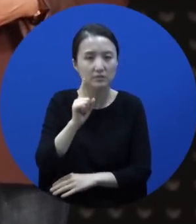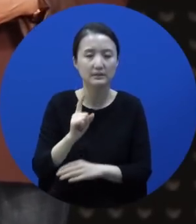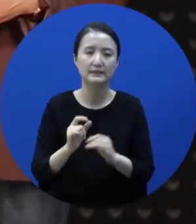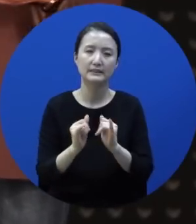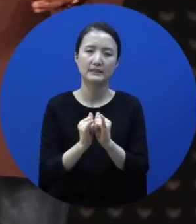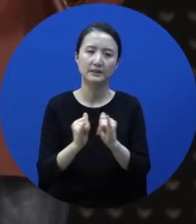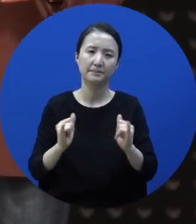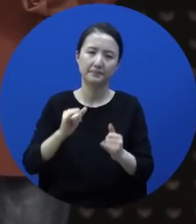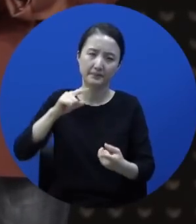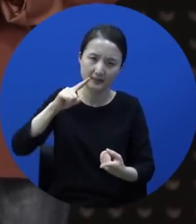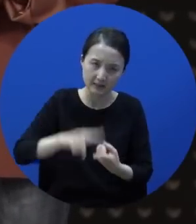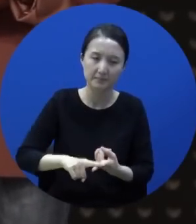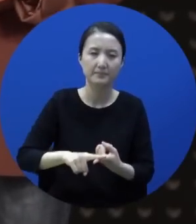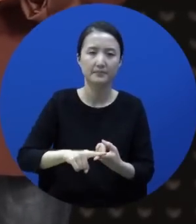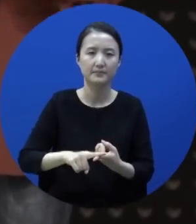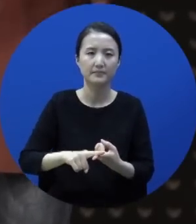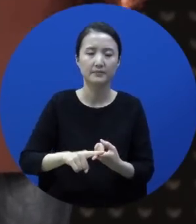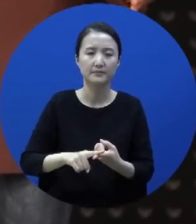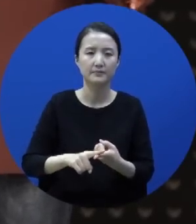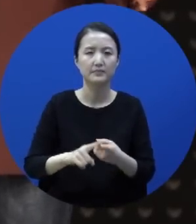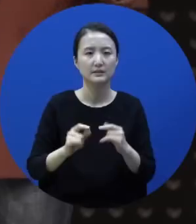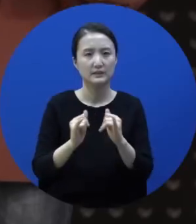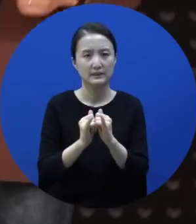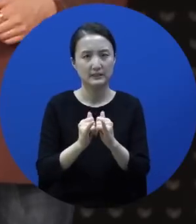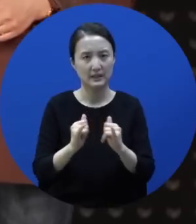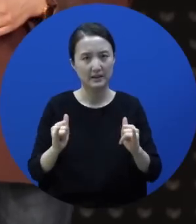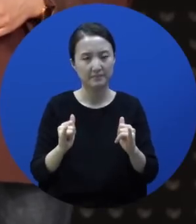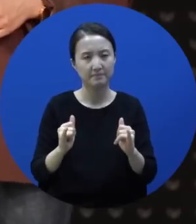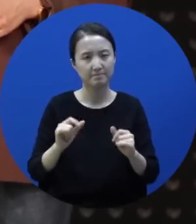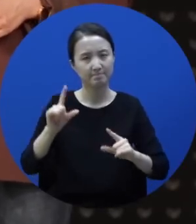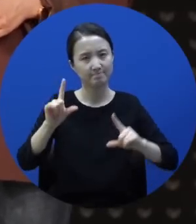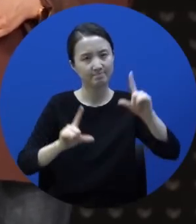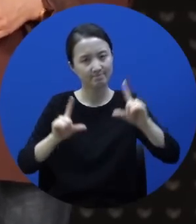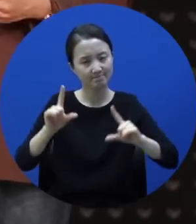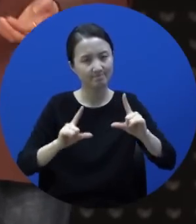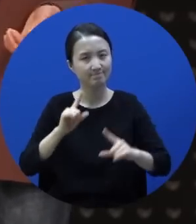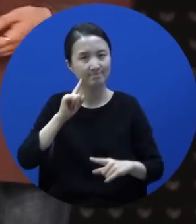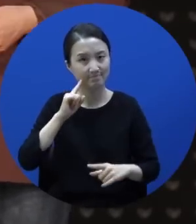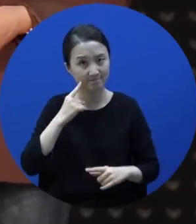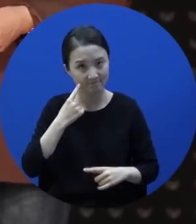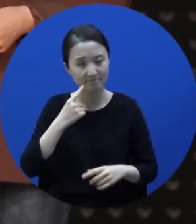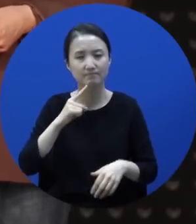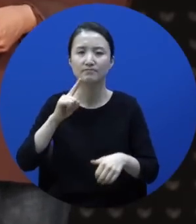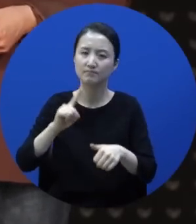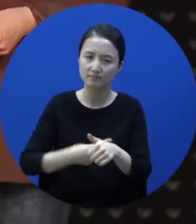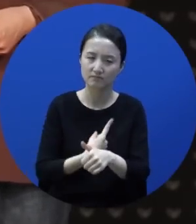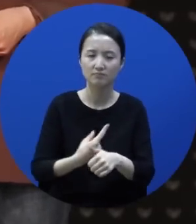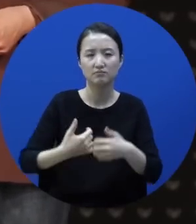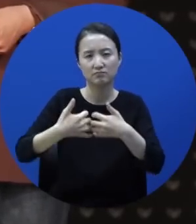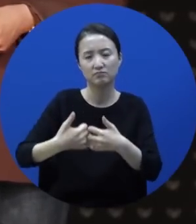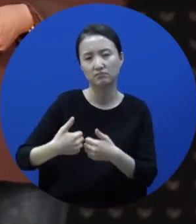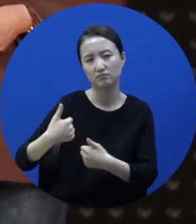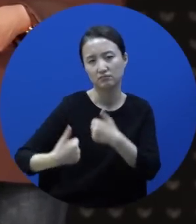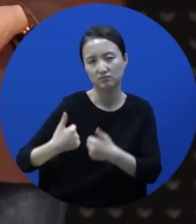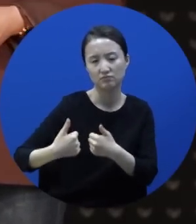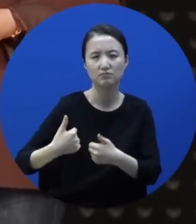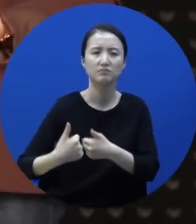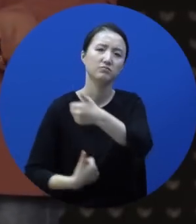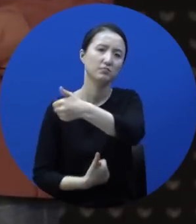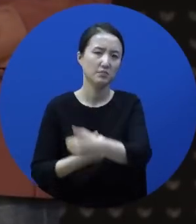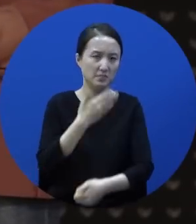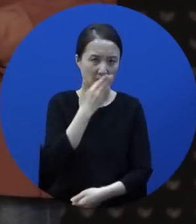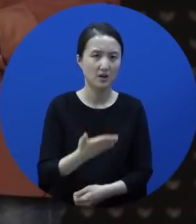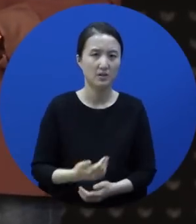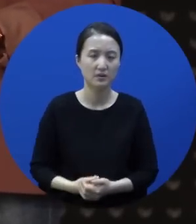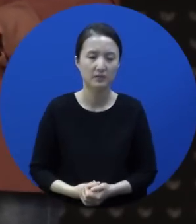인간다움. 인간다움이 있을 때 기계와 경쟁할 수 있더라고요. 그 나머지 기술들은 기계와 경쟁할 수 없잖아요. 그죠?